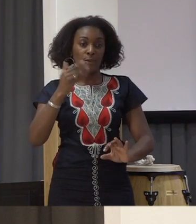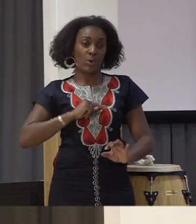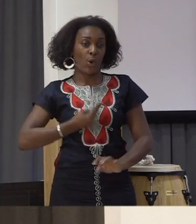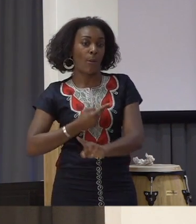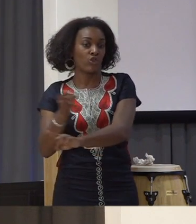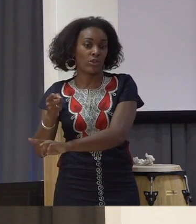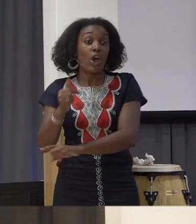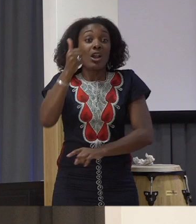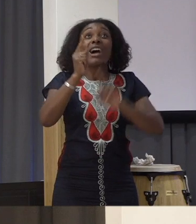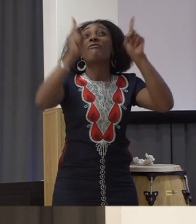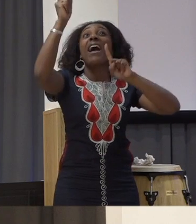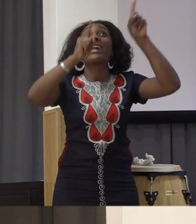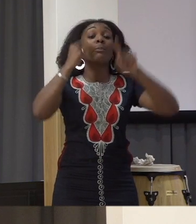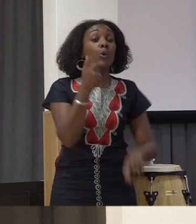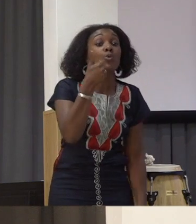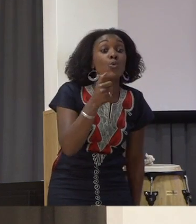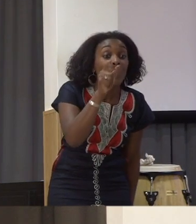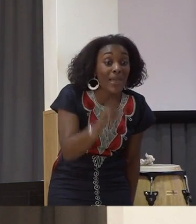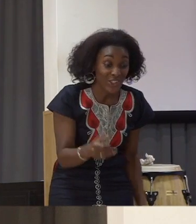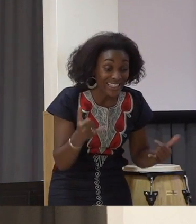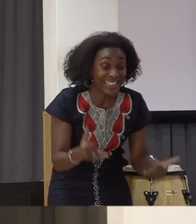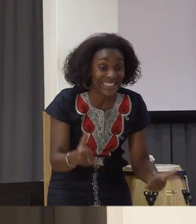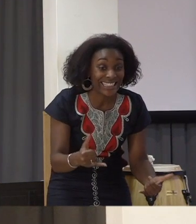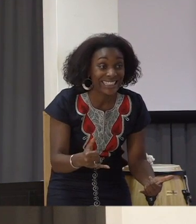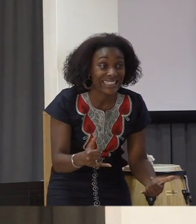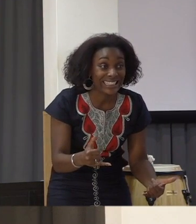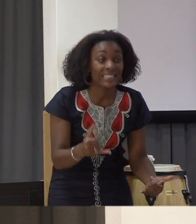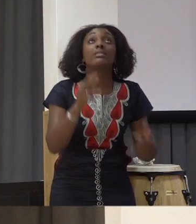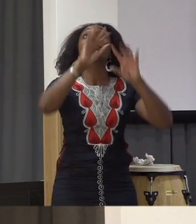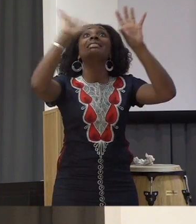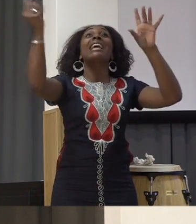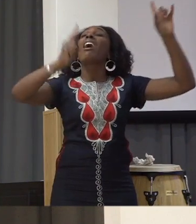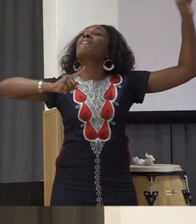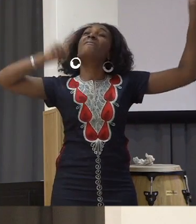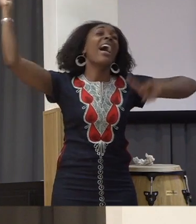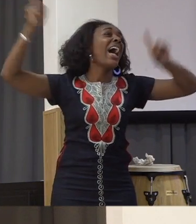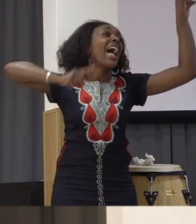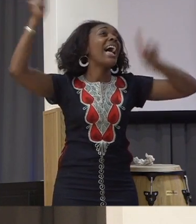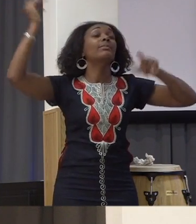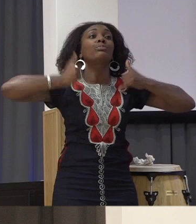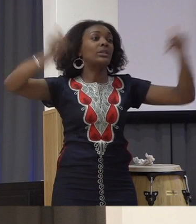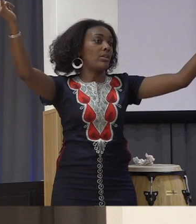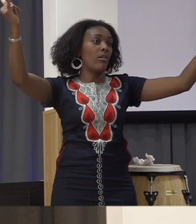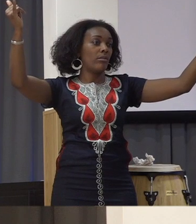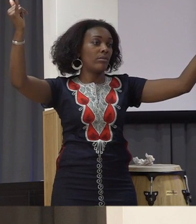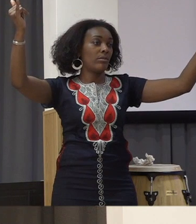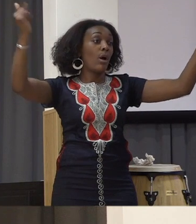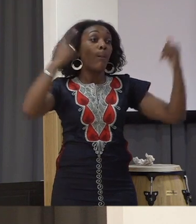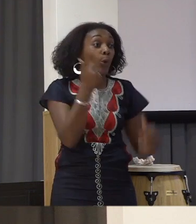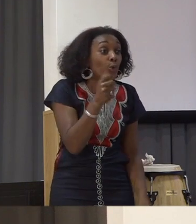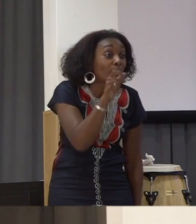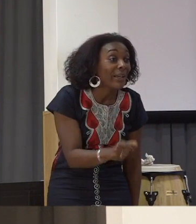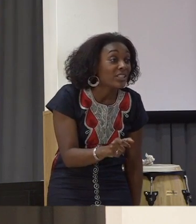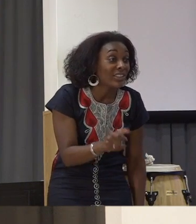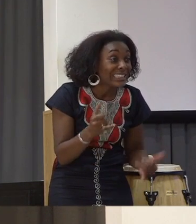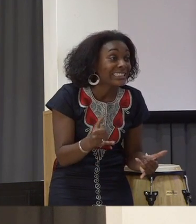Amen. » Il y aura plus de joie, où ça ? Dans le ciel. Dans le ciel. Vous savez peut-être qu'il en